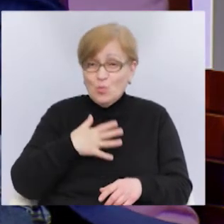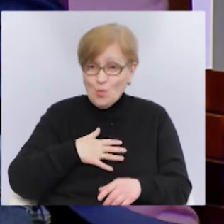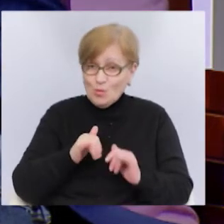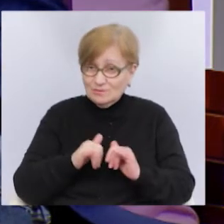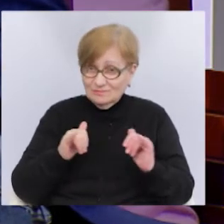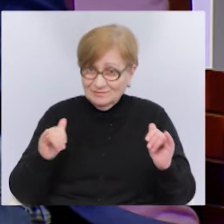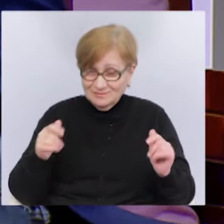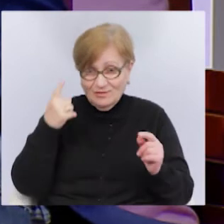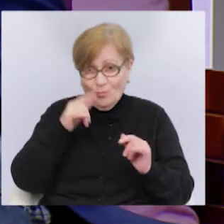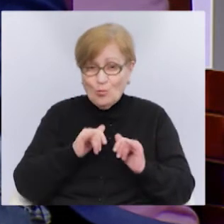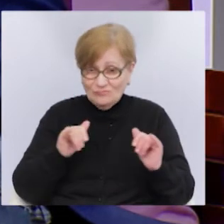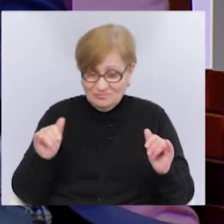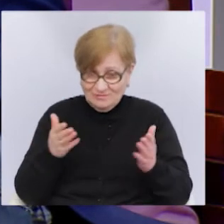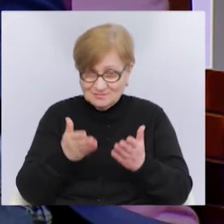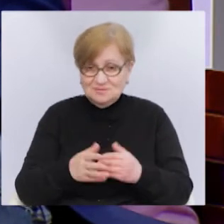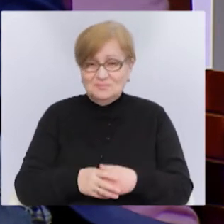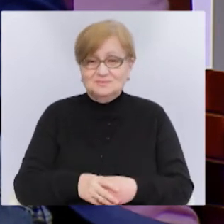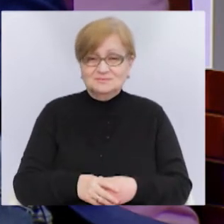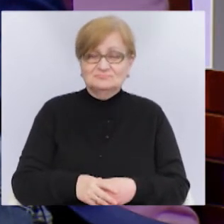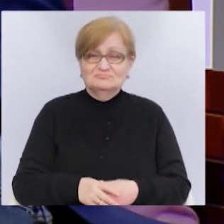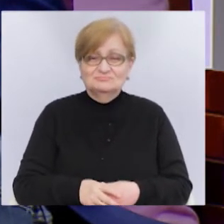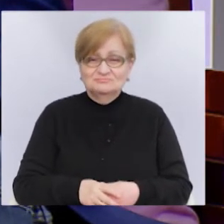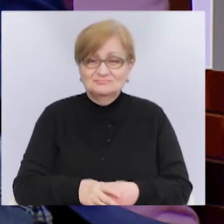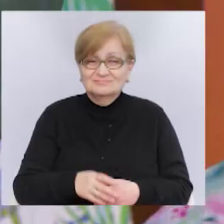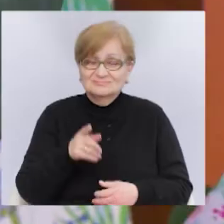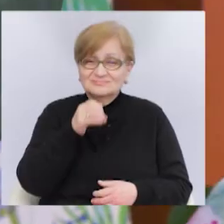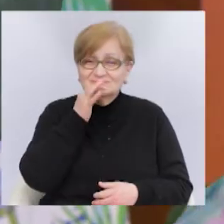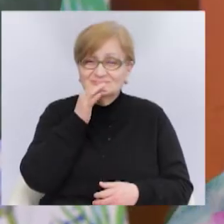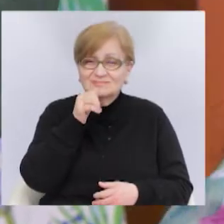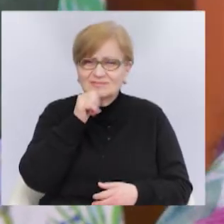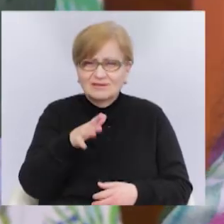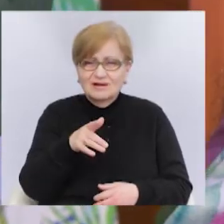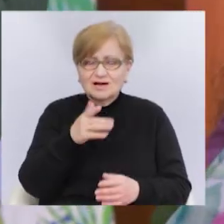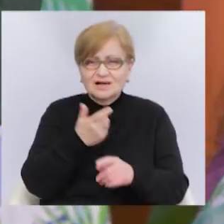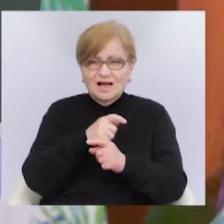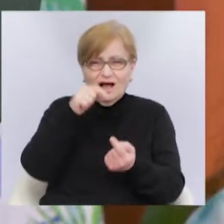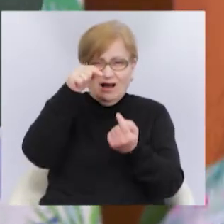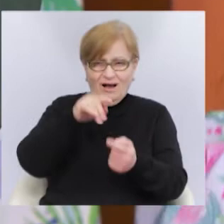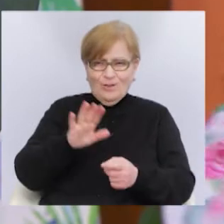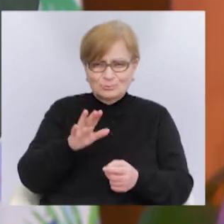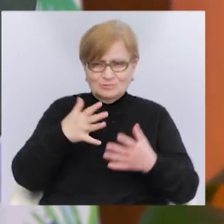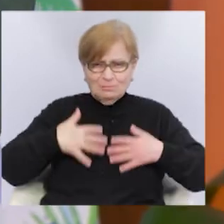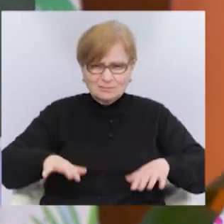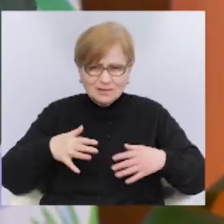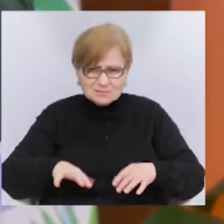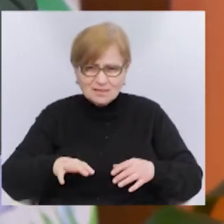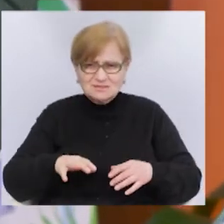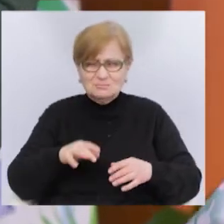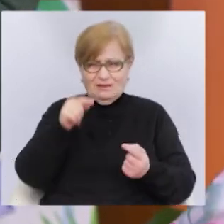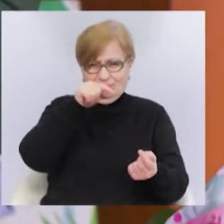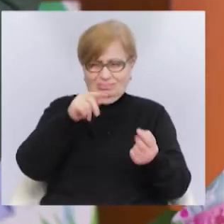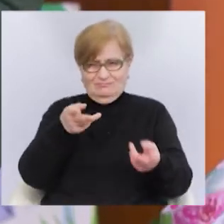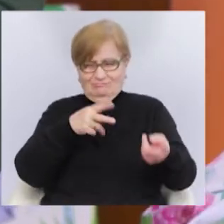გრძნობაც გვითარდება ამ დროს, როდესაც თითქოს და შეუსაბამო ასაცმელი პერსონაჟი ერთად